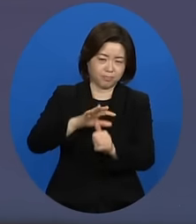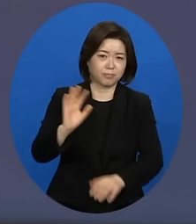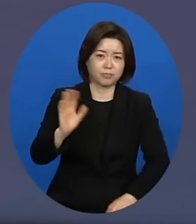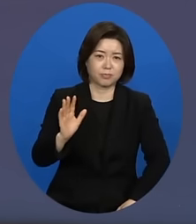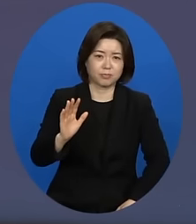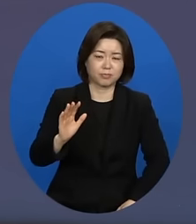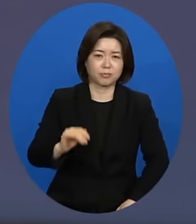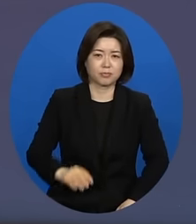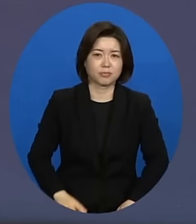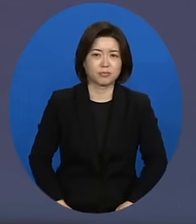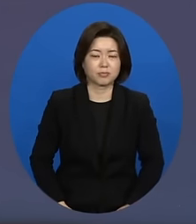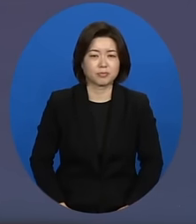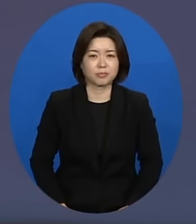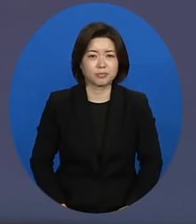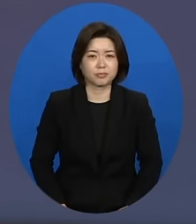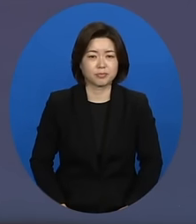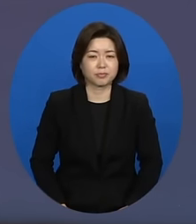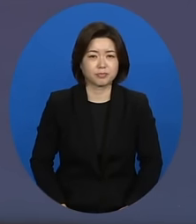누구에게요?